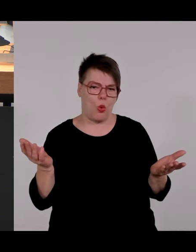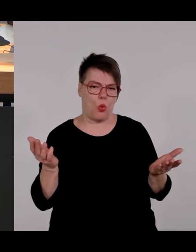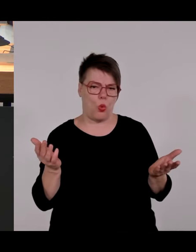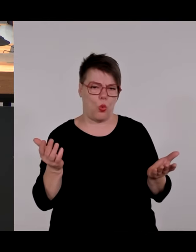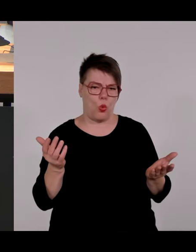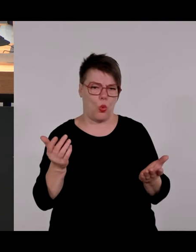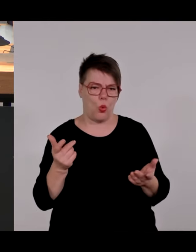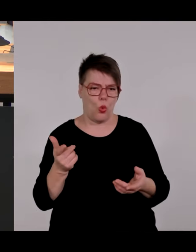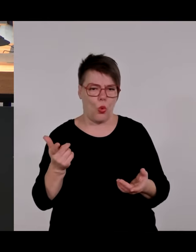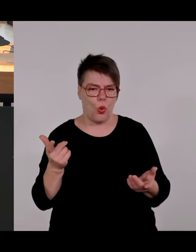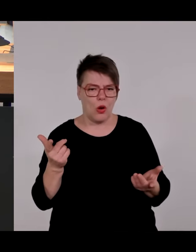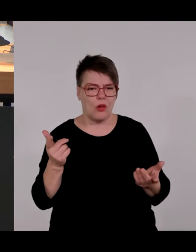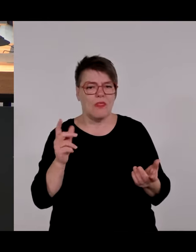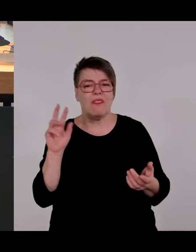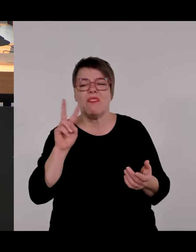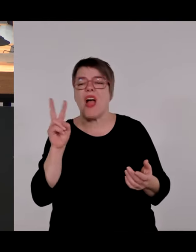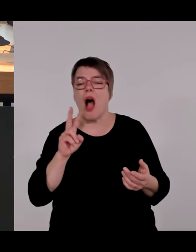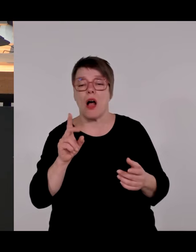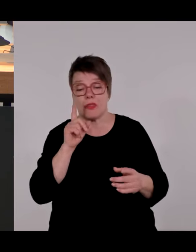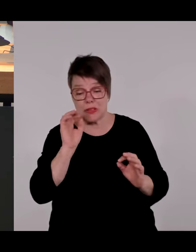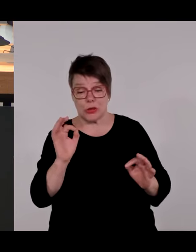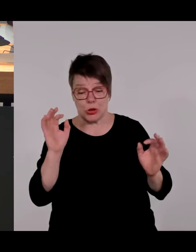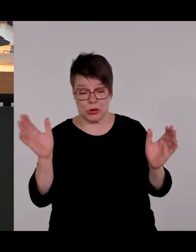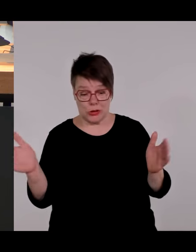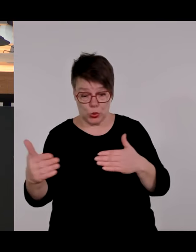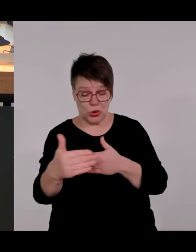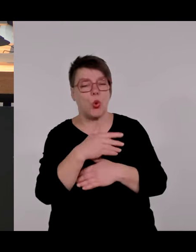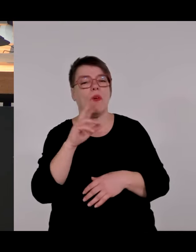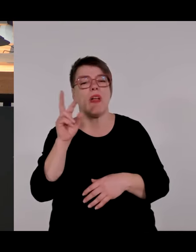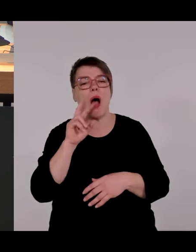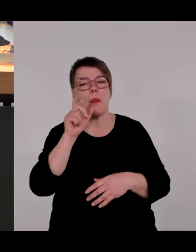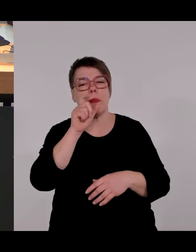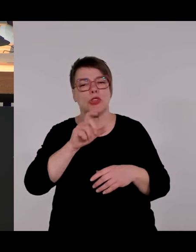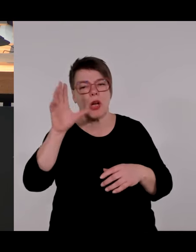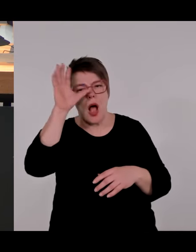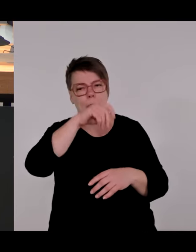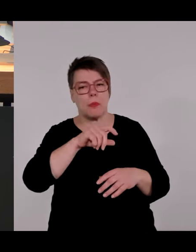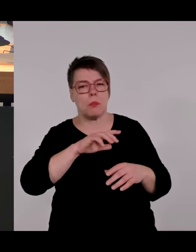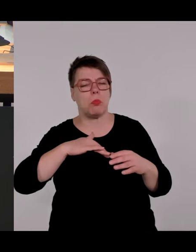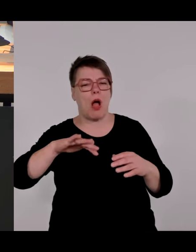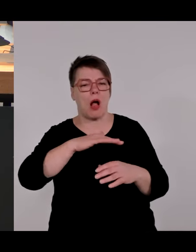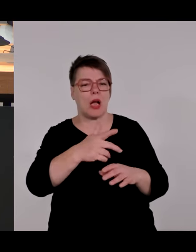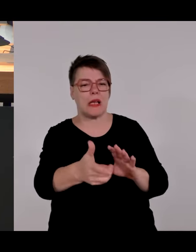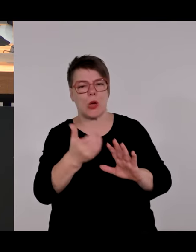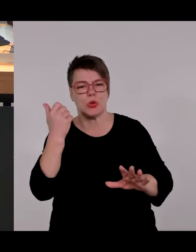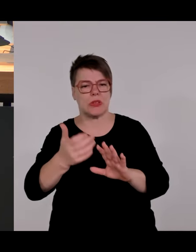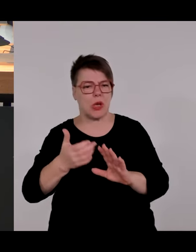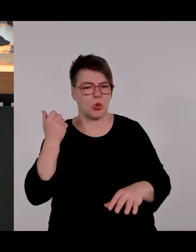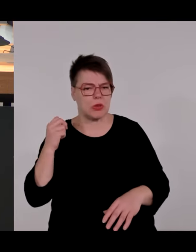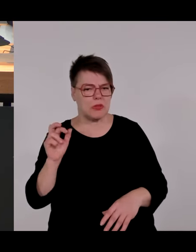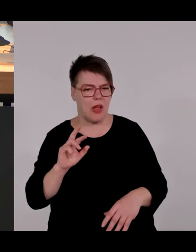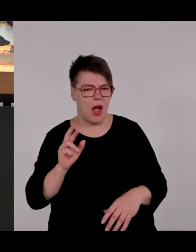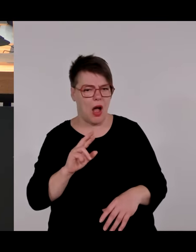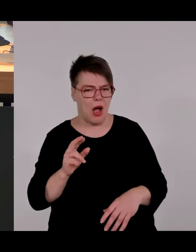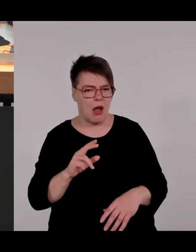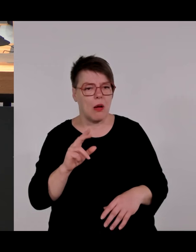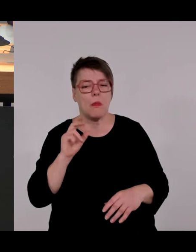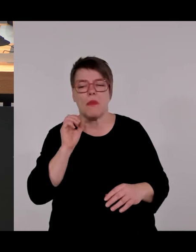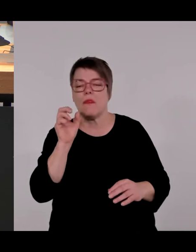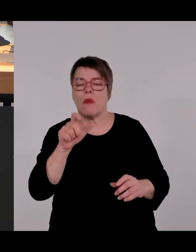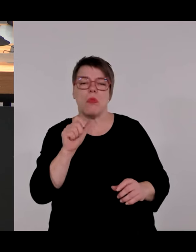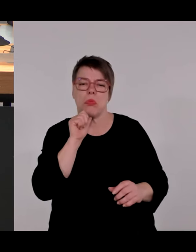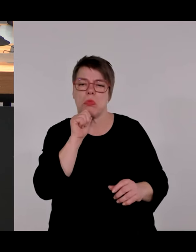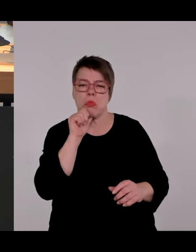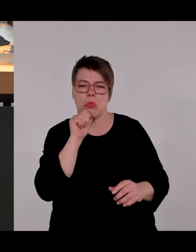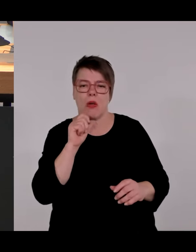ja vorgeworfen. Natürlich ist eine gezielte Kriminalitätsbekämpfung sinnvoll. Ja? Aber dass also ein massiver Kontrolldruck